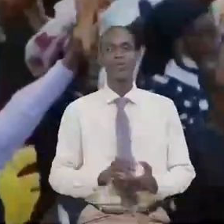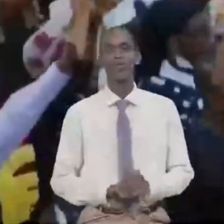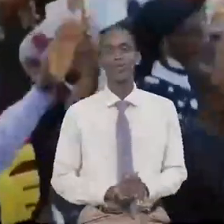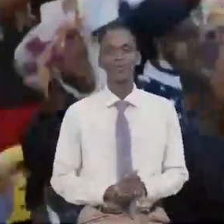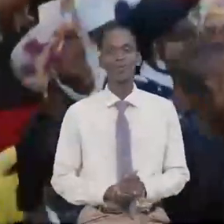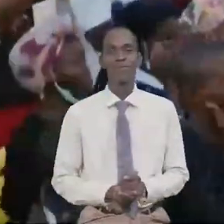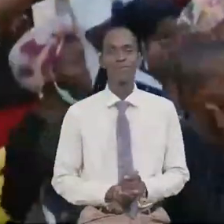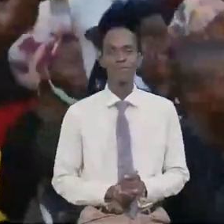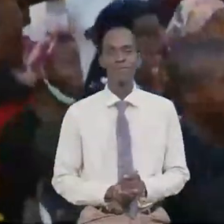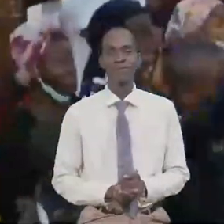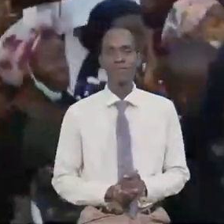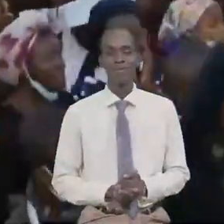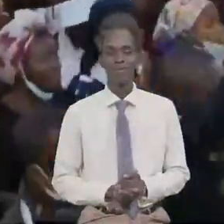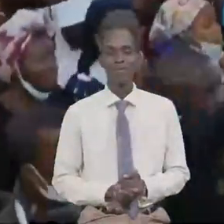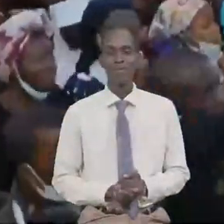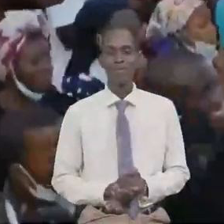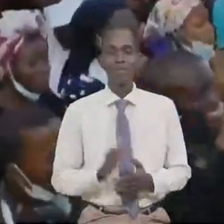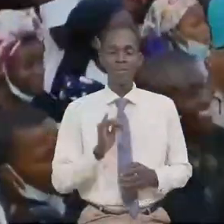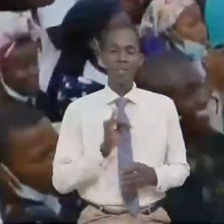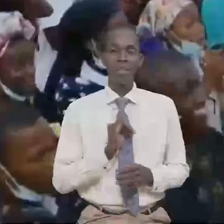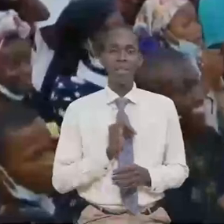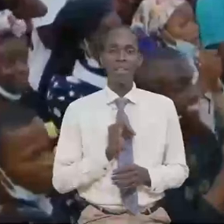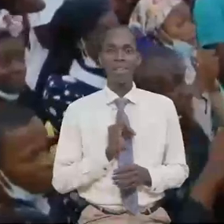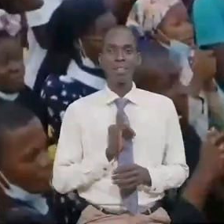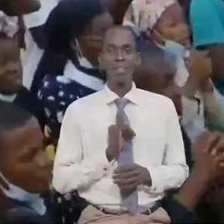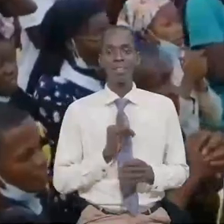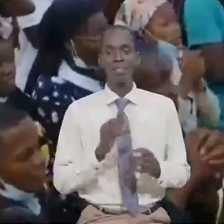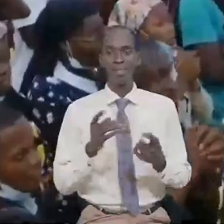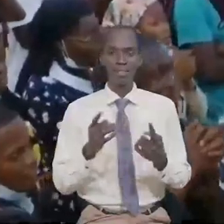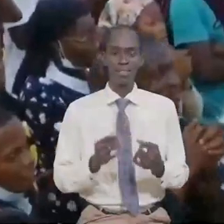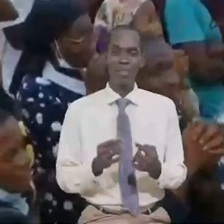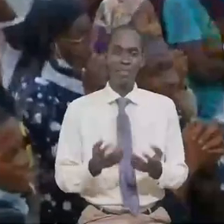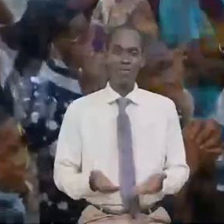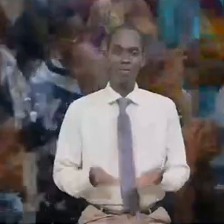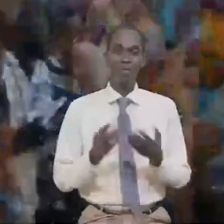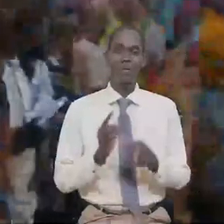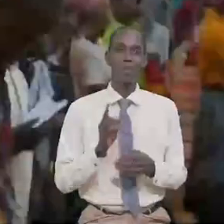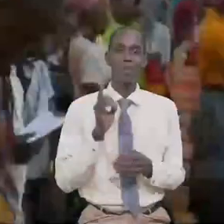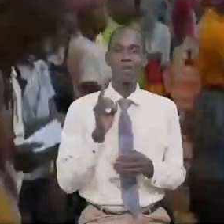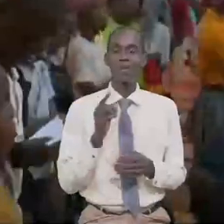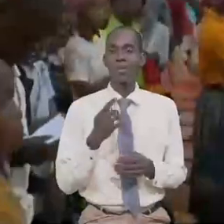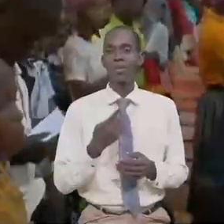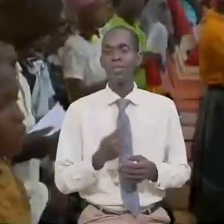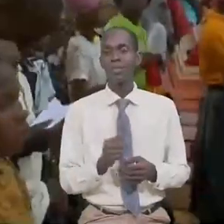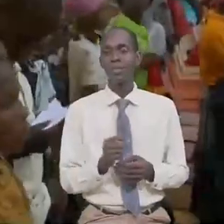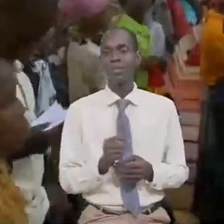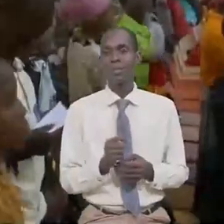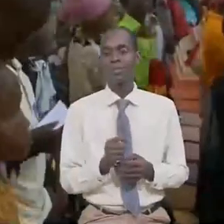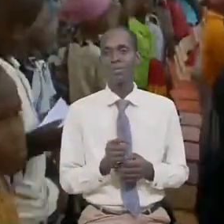devient pour élever les vieilles pies de leur